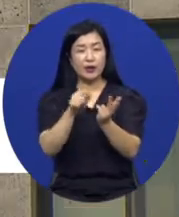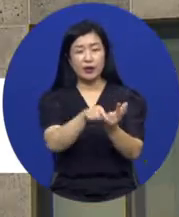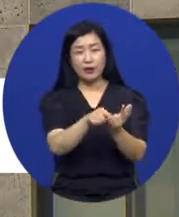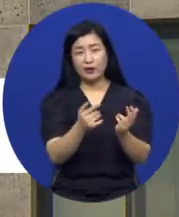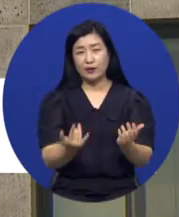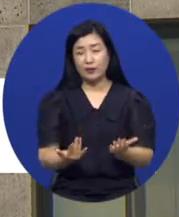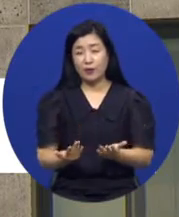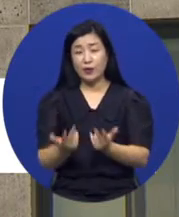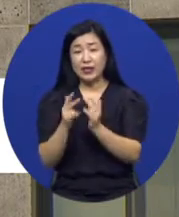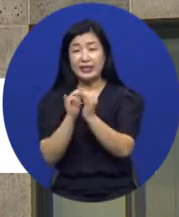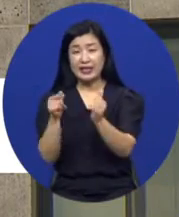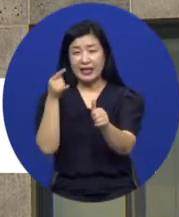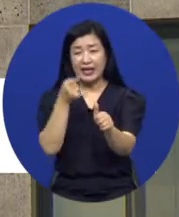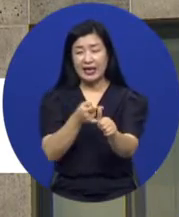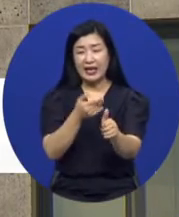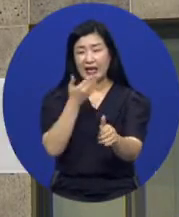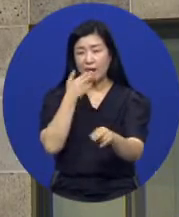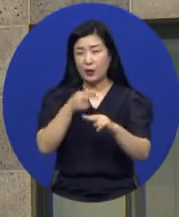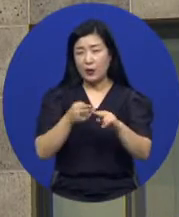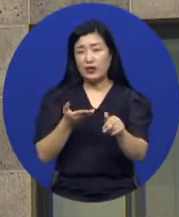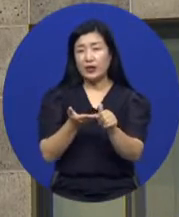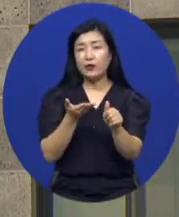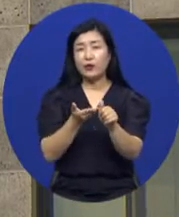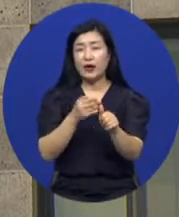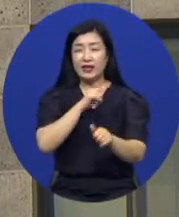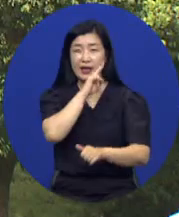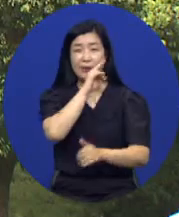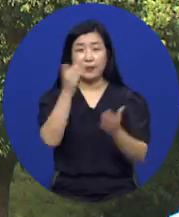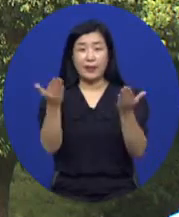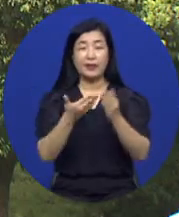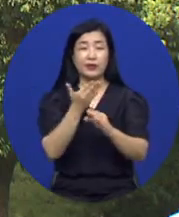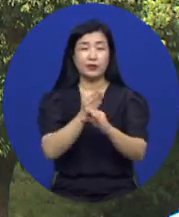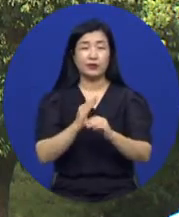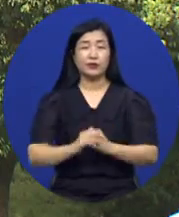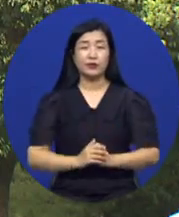대상자들에게 음식물을 제공한 혐의를 받고 있습니다